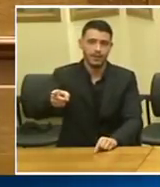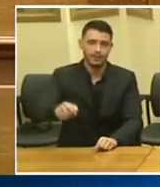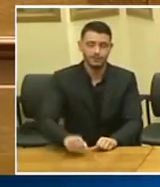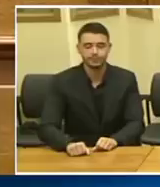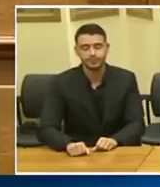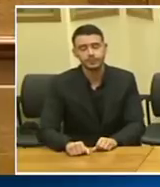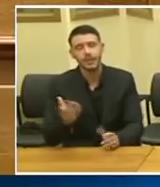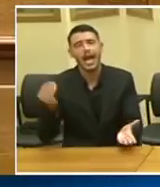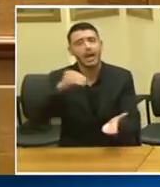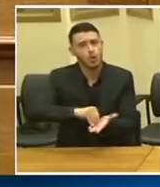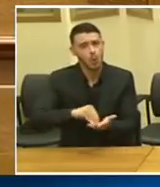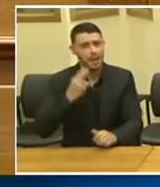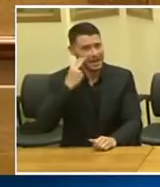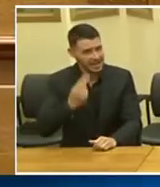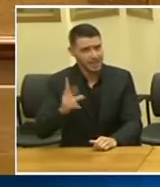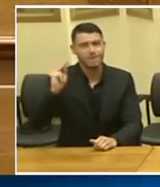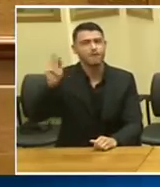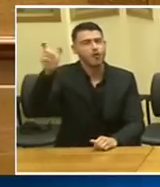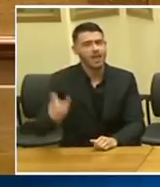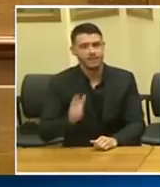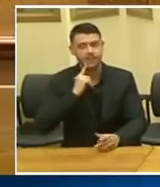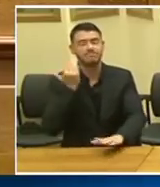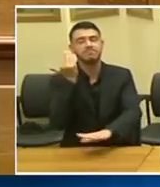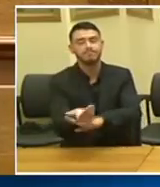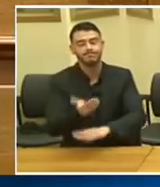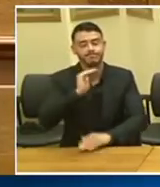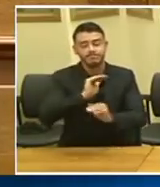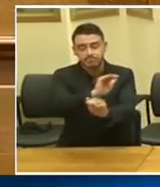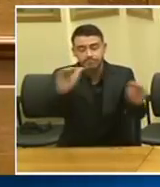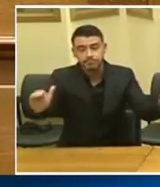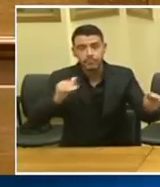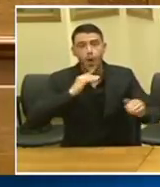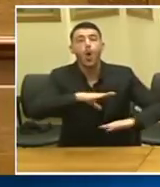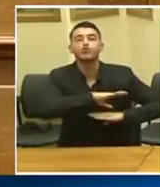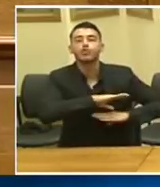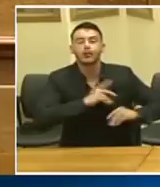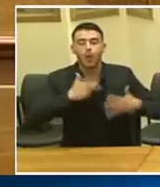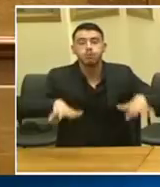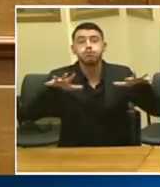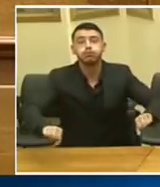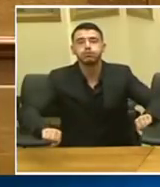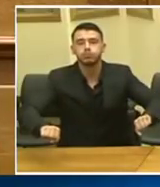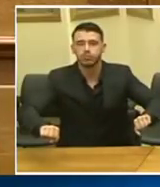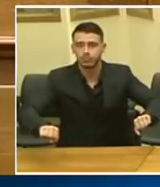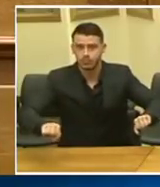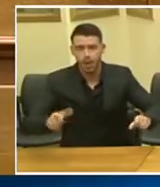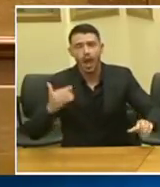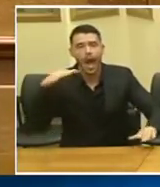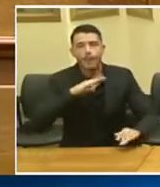γίνει πραξικόπημα και να μετατρέπεται σε υπερταχή ανίσα όταν ασχολείται μαζί του ο εισαγγελέας. Και